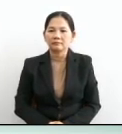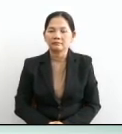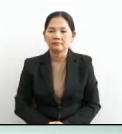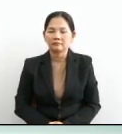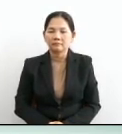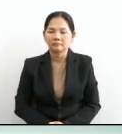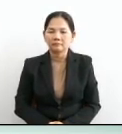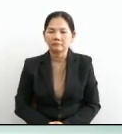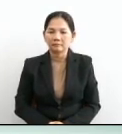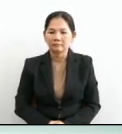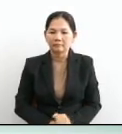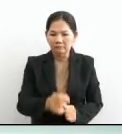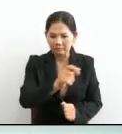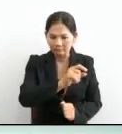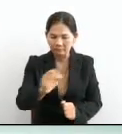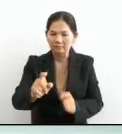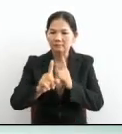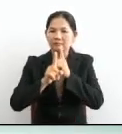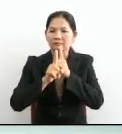chẳng tám ảm